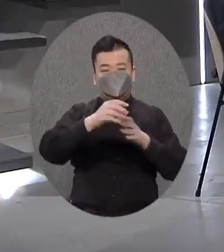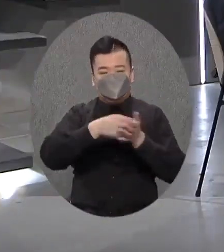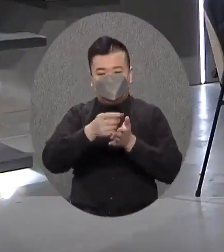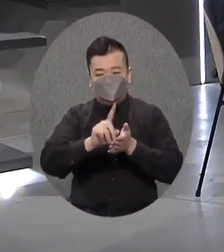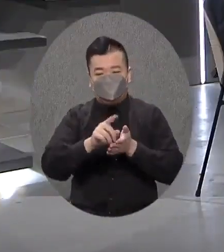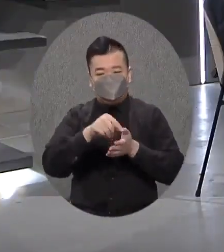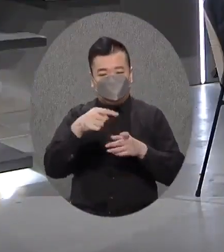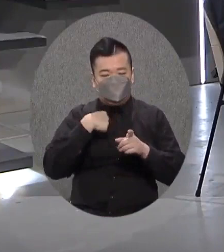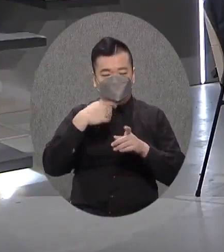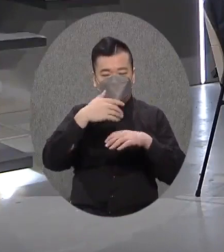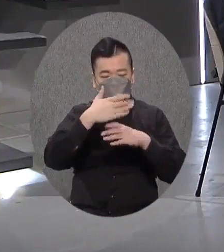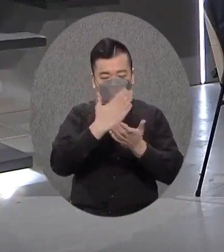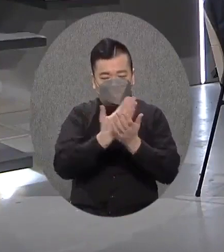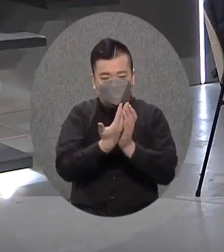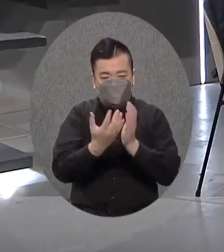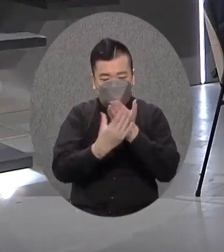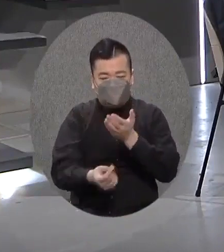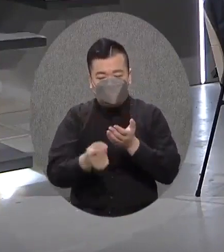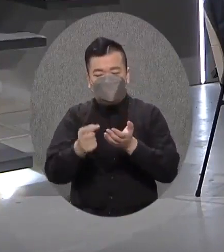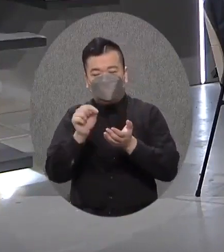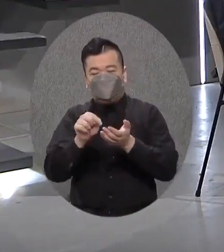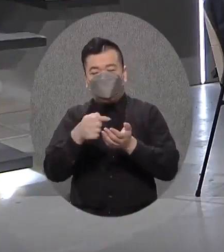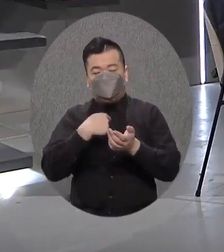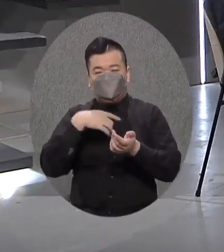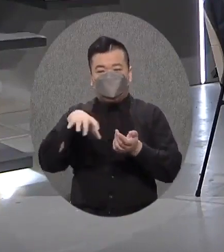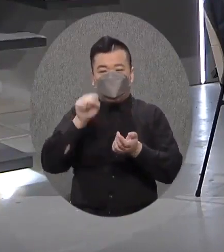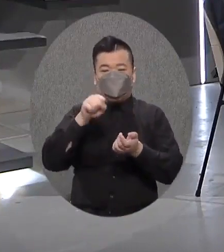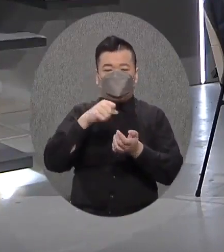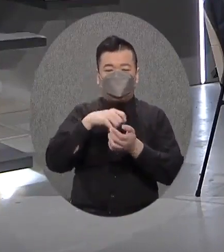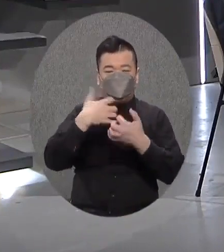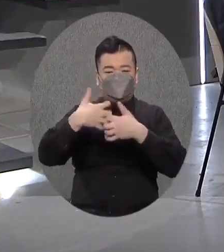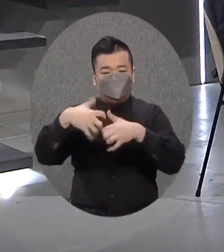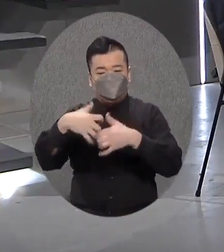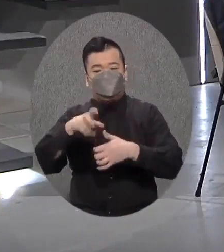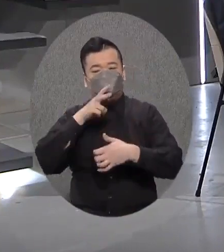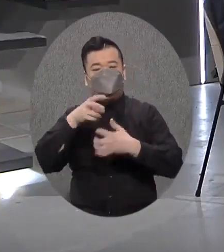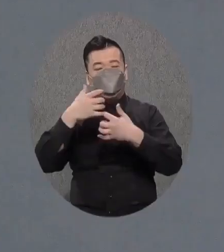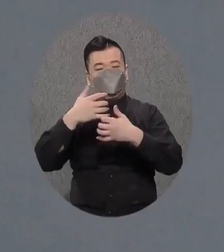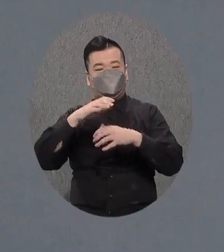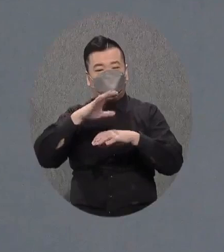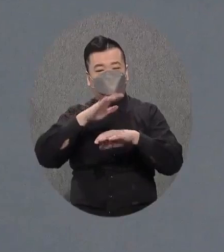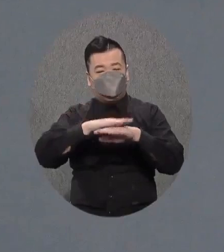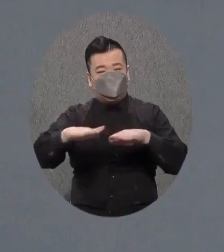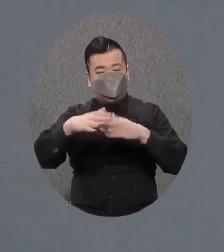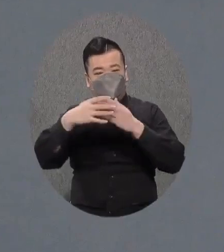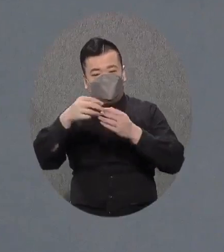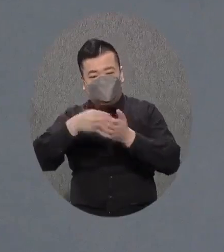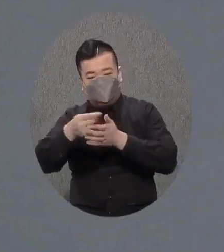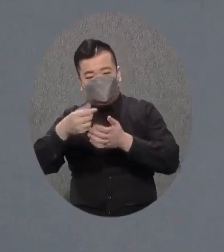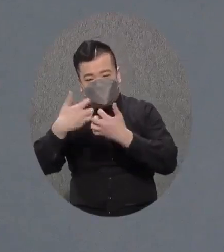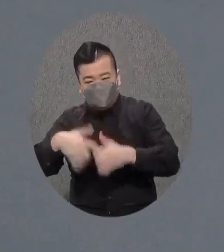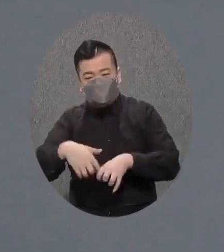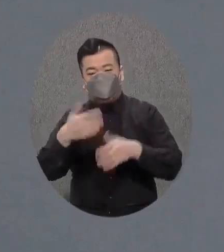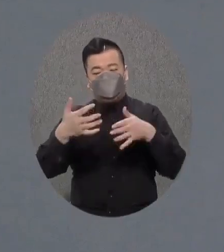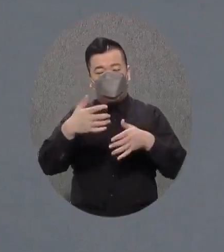咧某一啲嘅版種咧，佢係需要一啲比較特別嘅機器，譬如版畫機啊。特別嘅設備啊，或